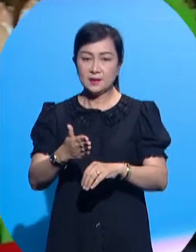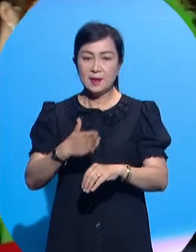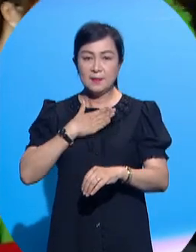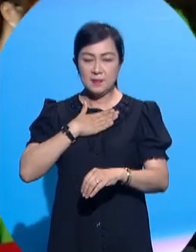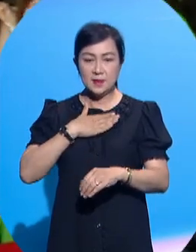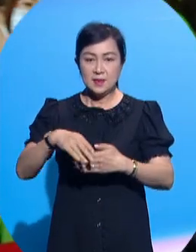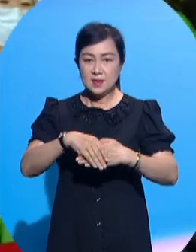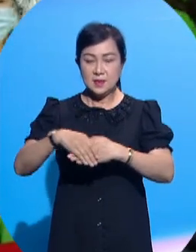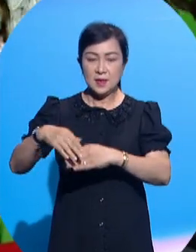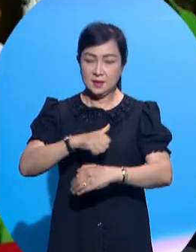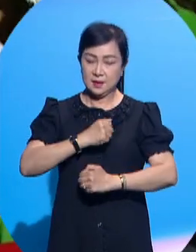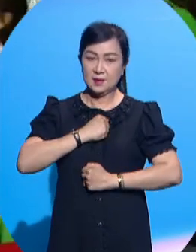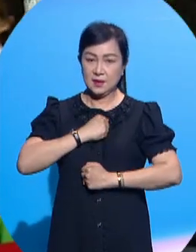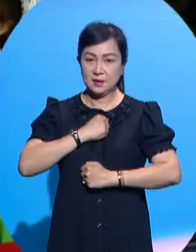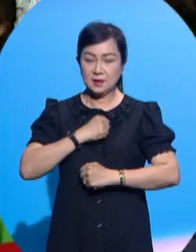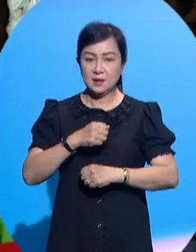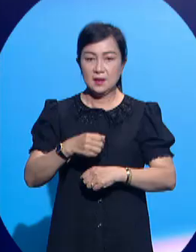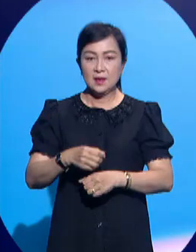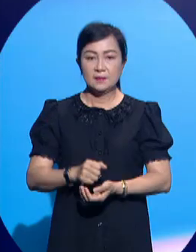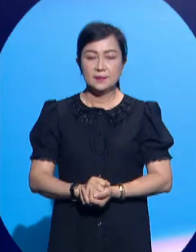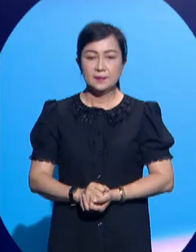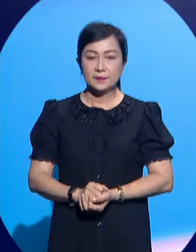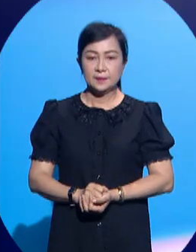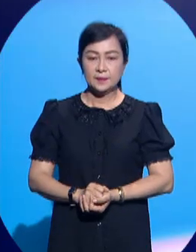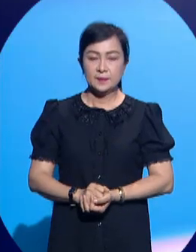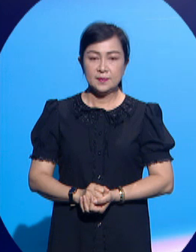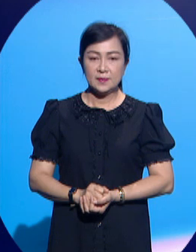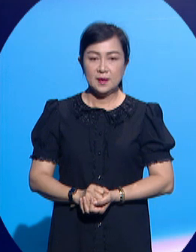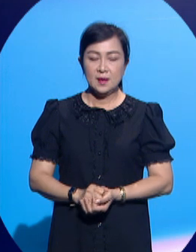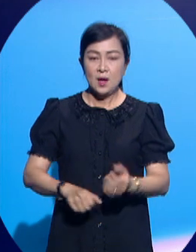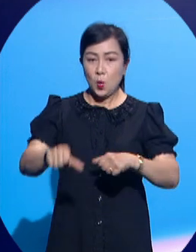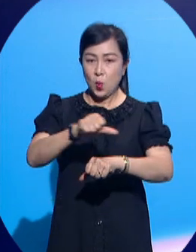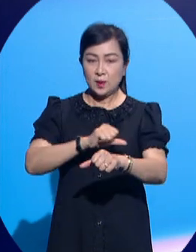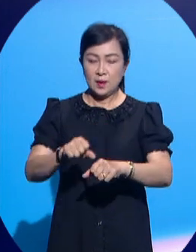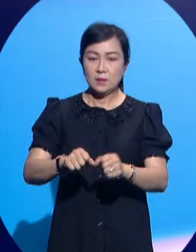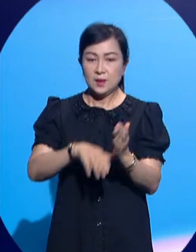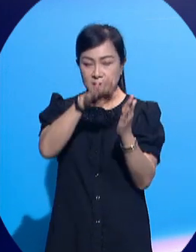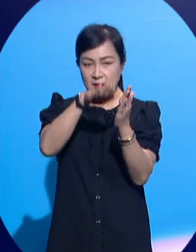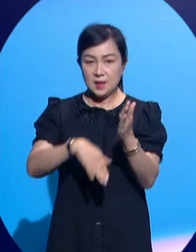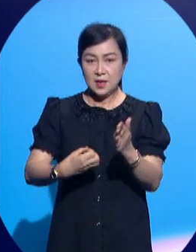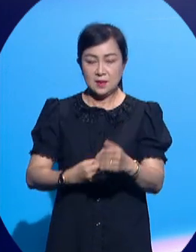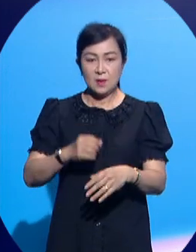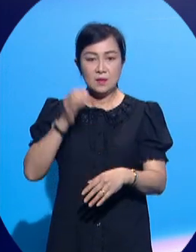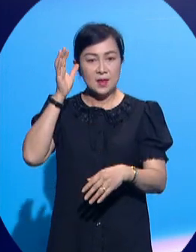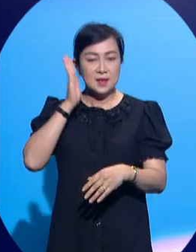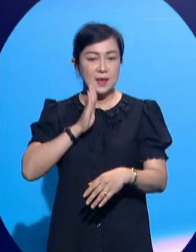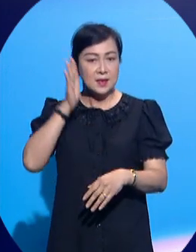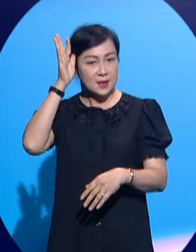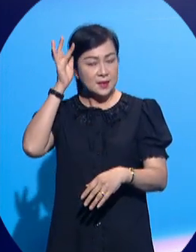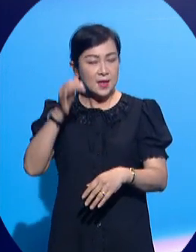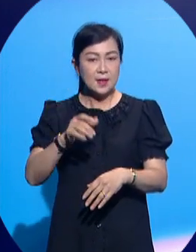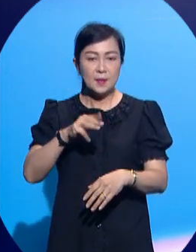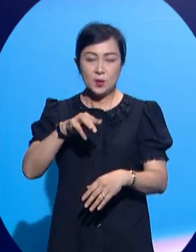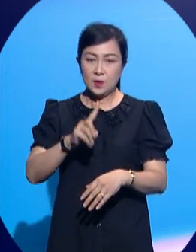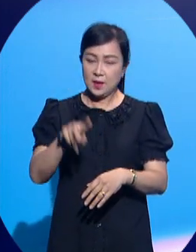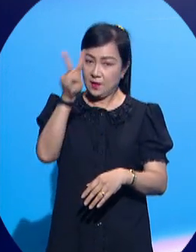mình hướng dẫn người thân ấy, để không ăn uống chung, để không lây. Đây là một trong những hoạt động nằm trong chương trình Sống Sạch, Sành Xanh do